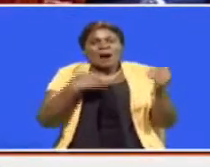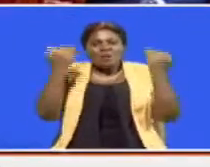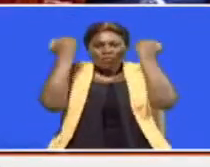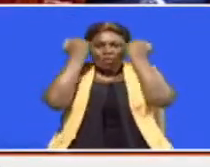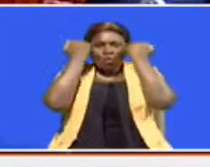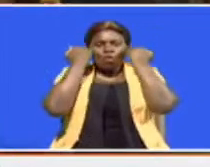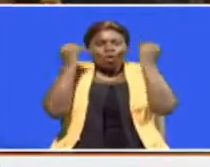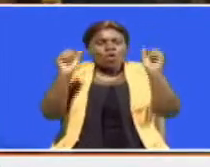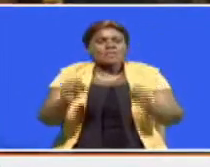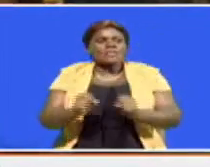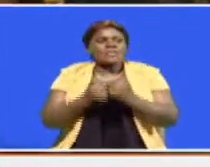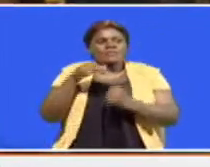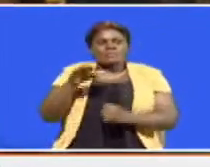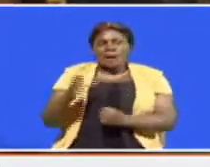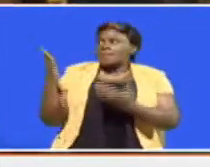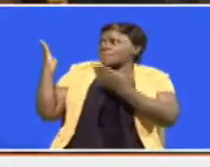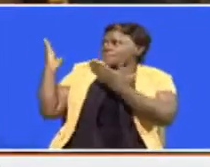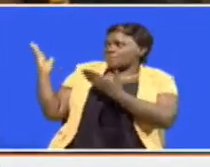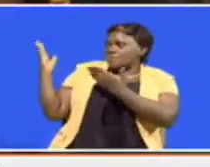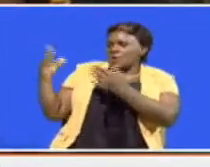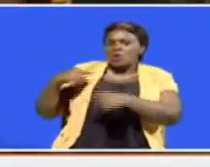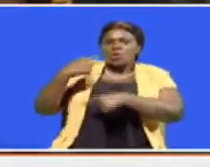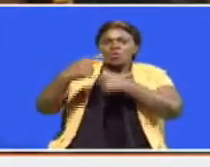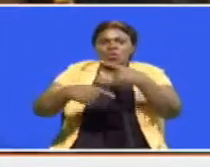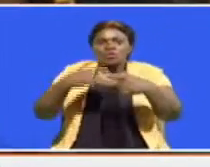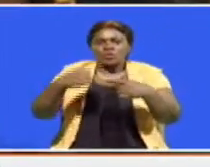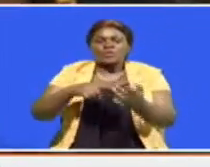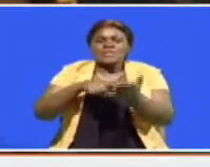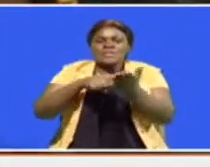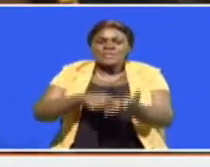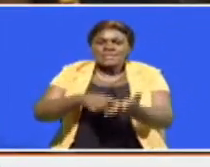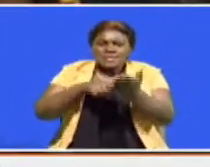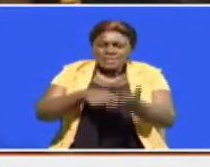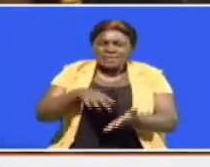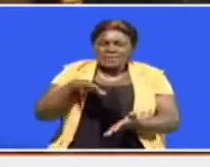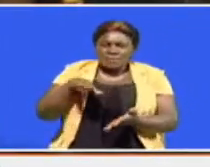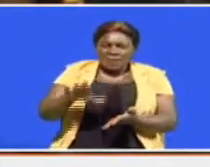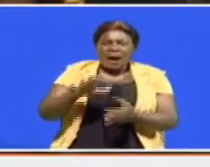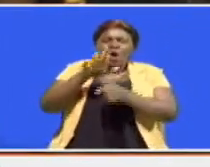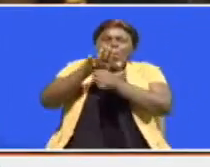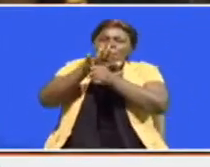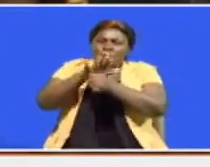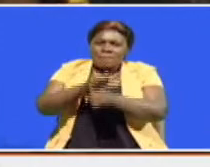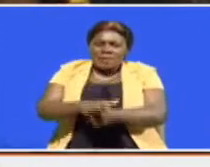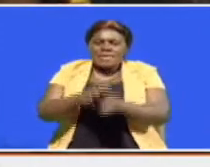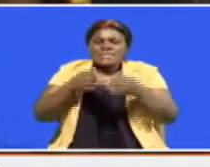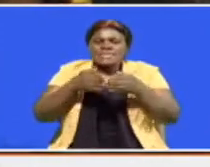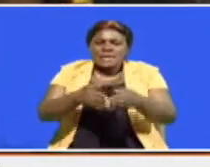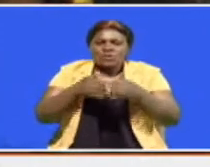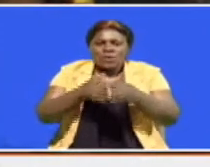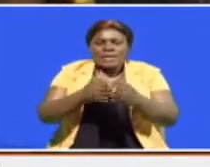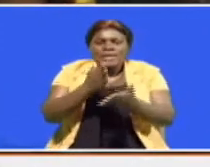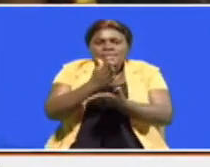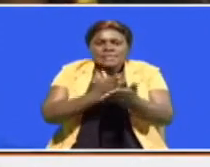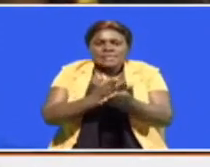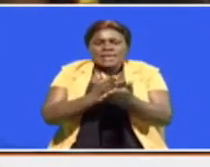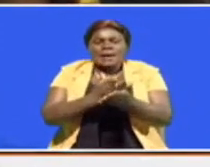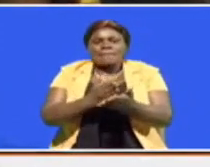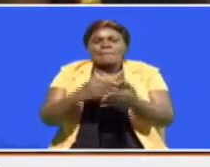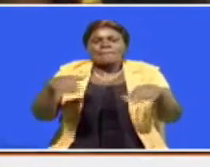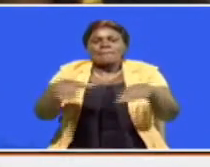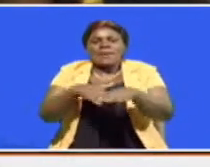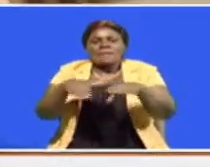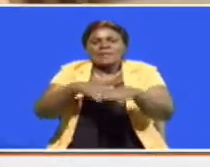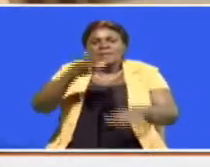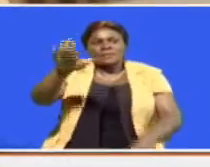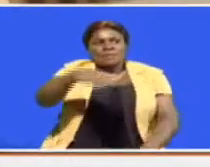mahakama itamuokoa. Orwoba aidha ameendelea kushikilia madai yake kuwa amedhulumiwa kimapenzi na baadhi ya wenzake na wafanyakazi wa